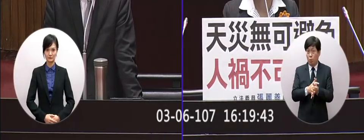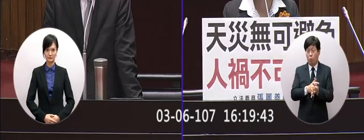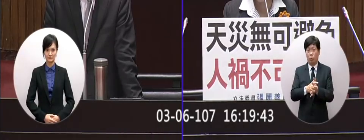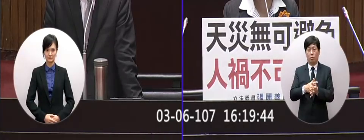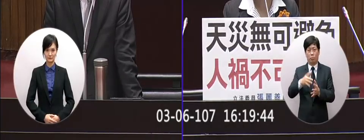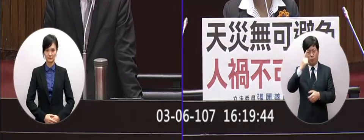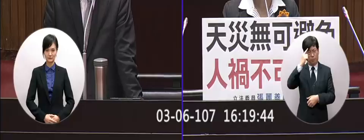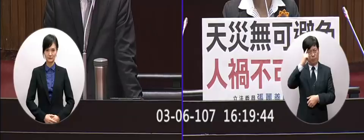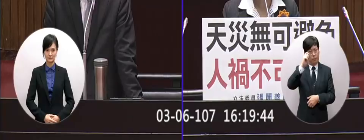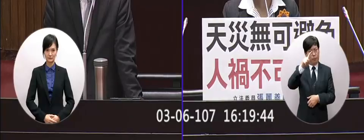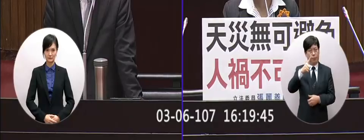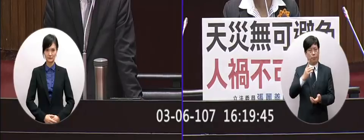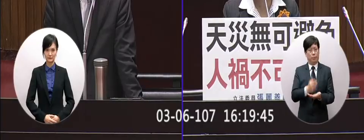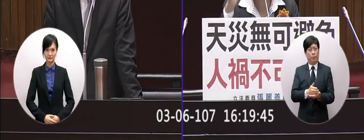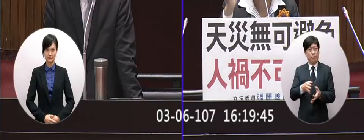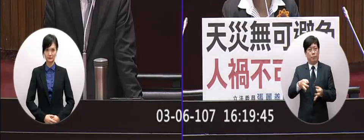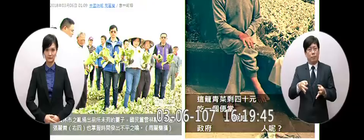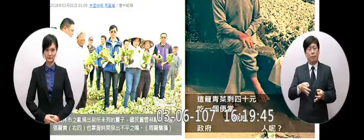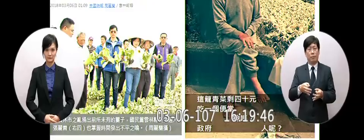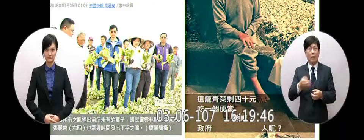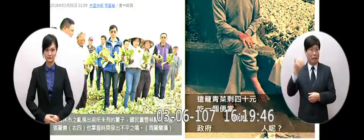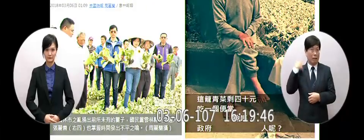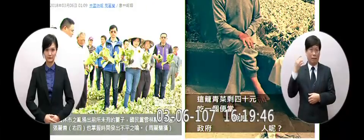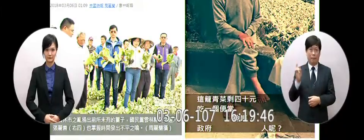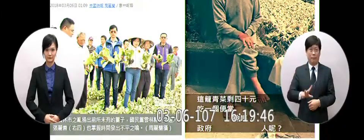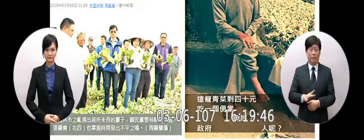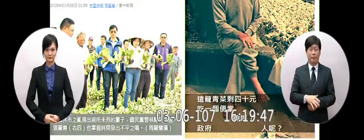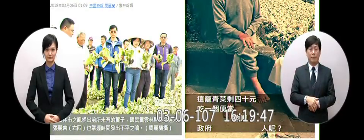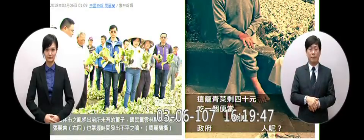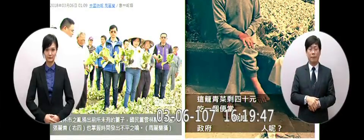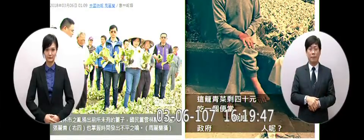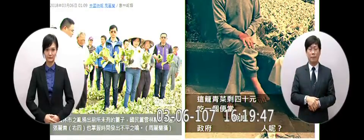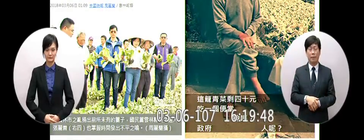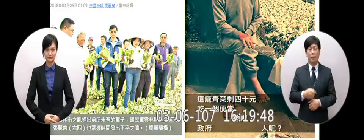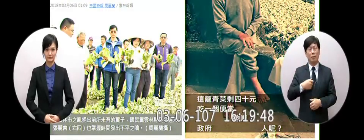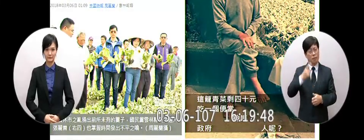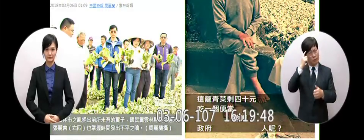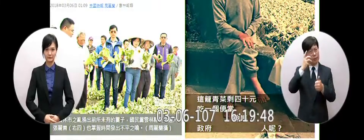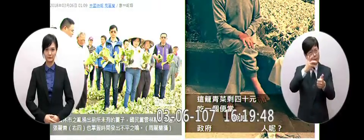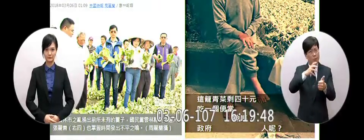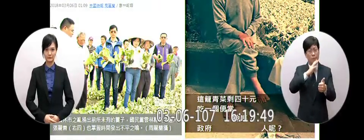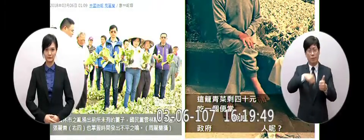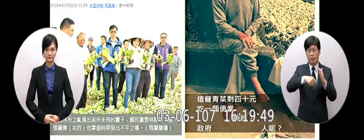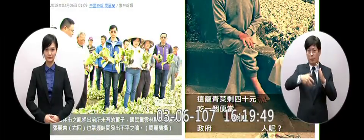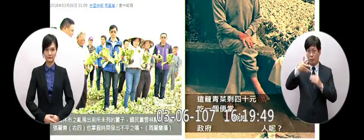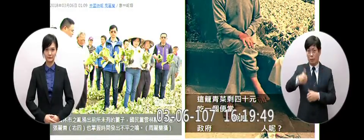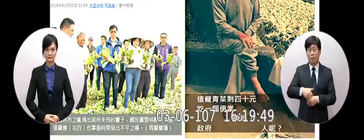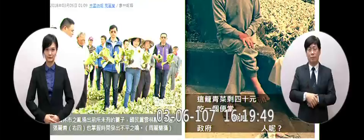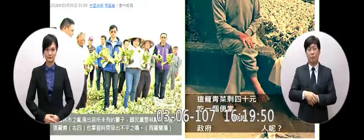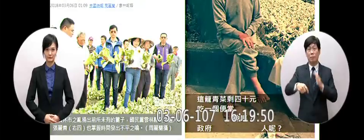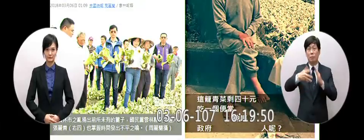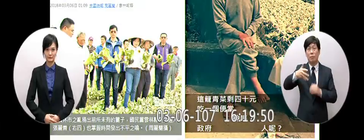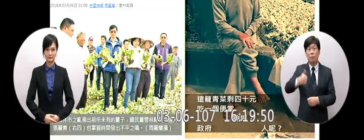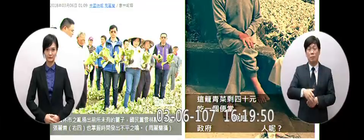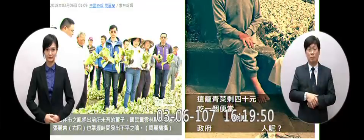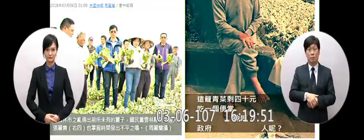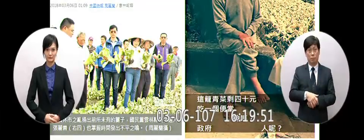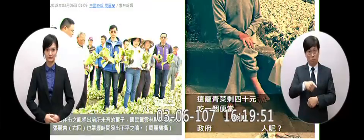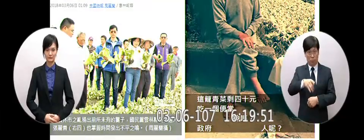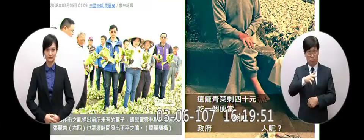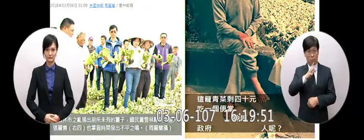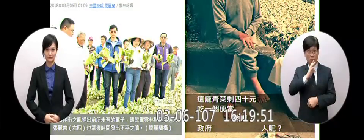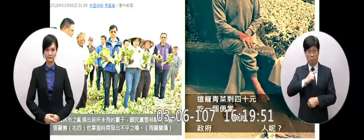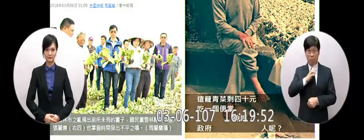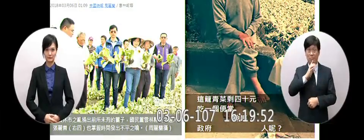市11天，这是以往无过的代志。所以我要请问院长，院长，这是